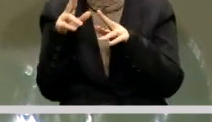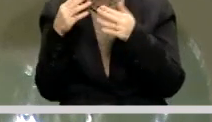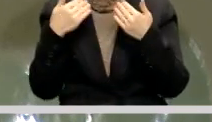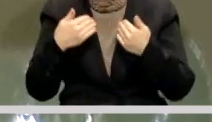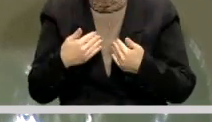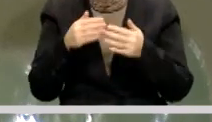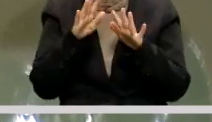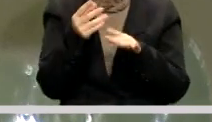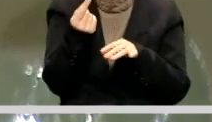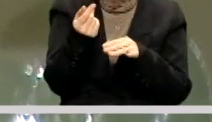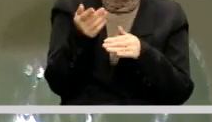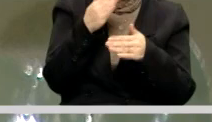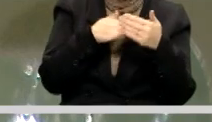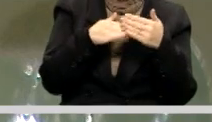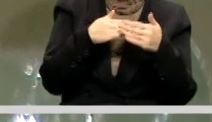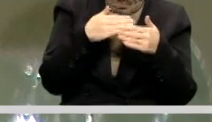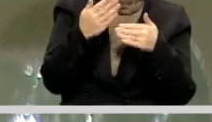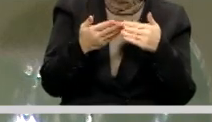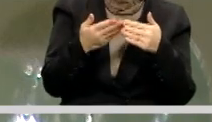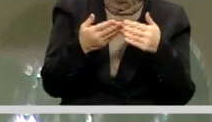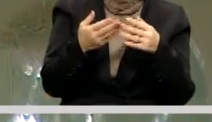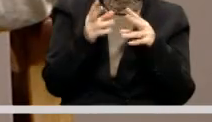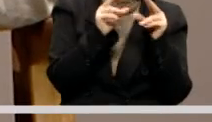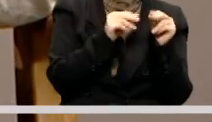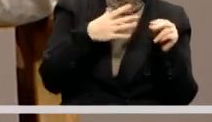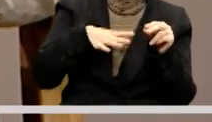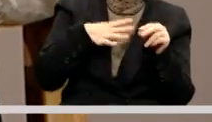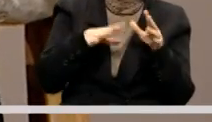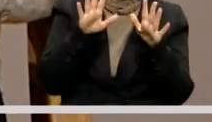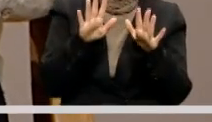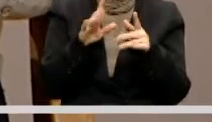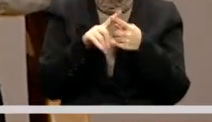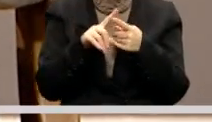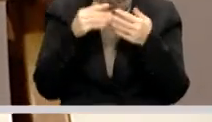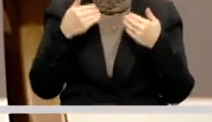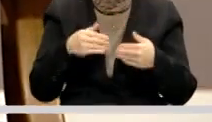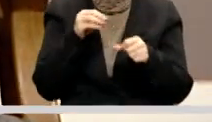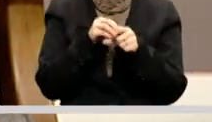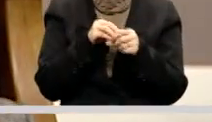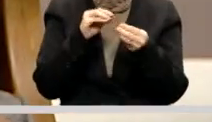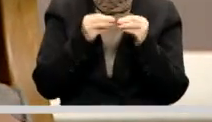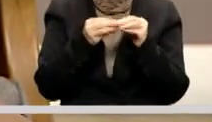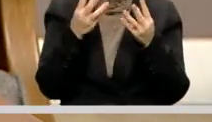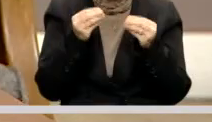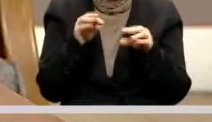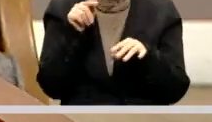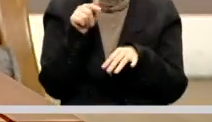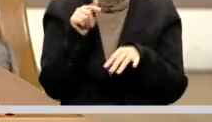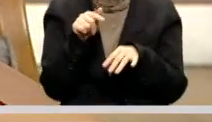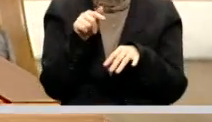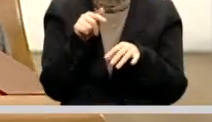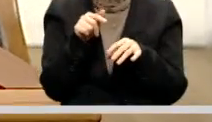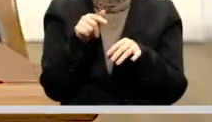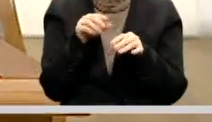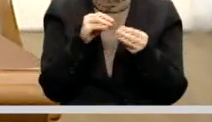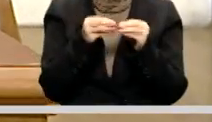8'de ama biz biraz daha dinleneyim diyoruz. İki saat daha katıyoruz, daha da kötü bir hale geliyoruz belki. Burada şöyle bir sıkıntı var. Bazı, yani